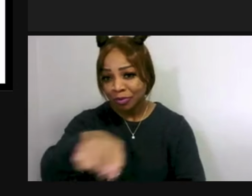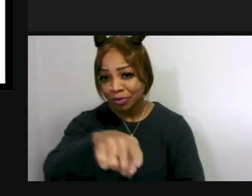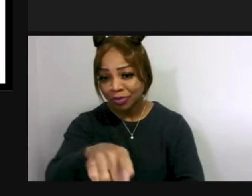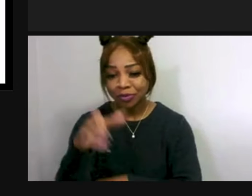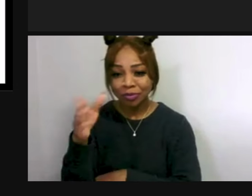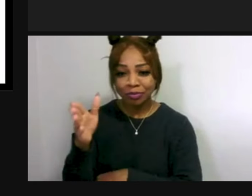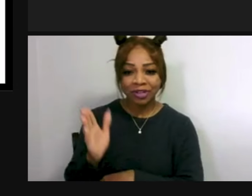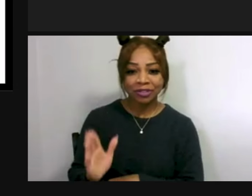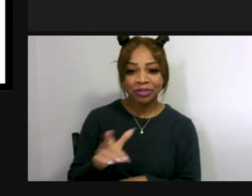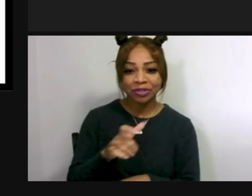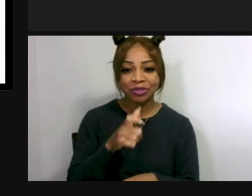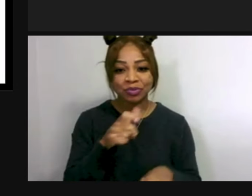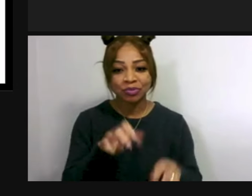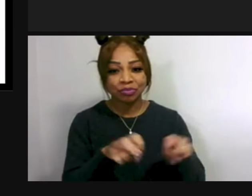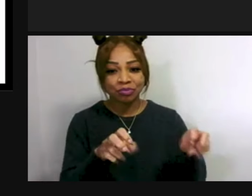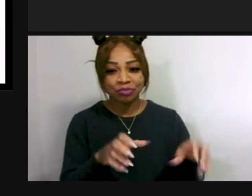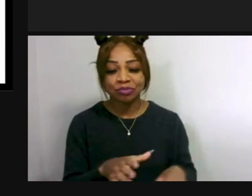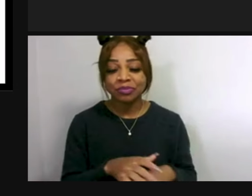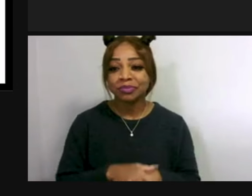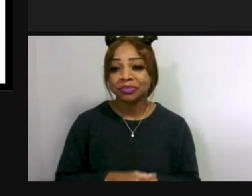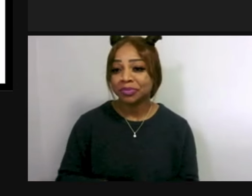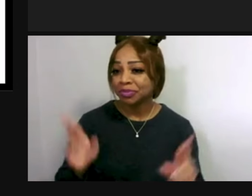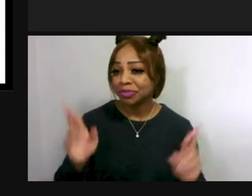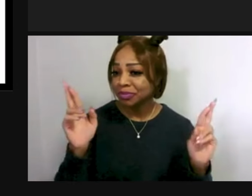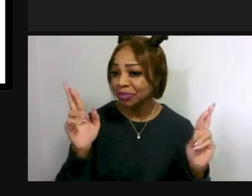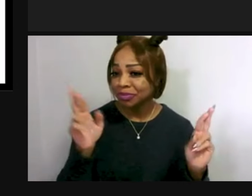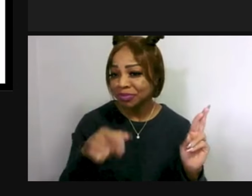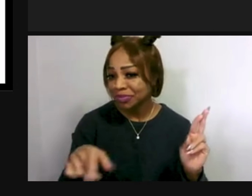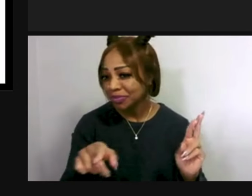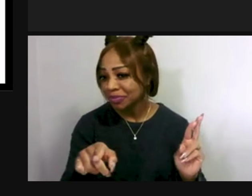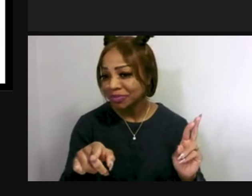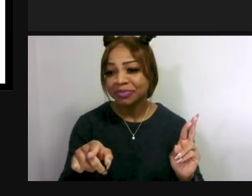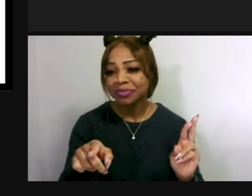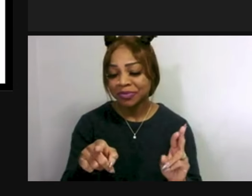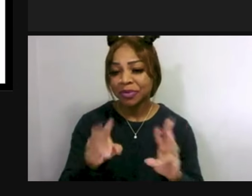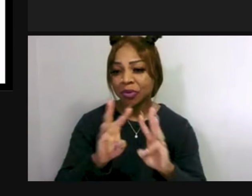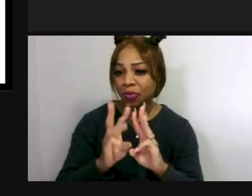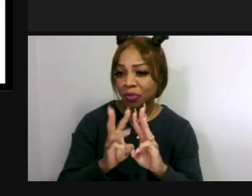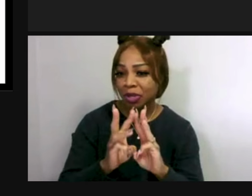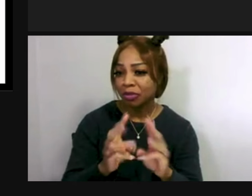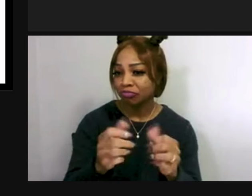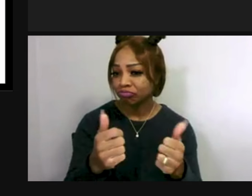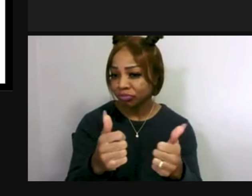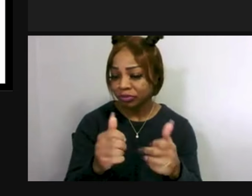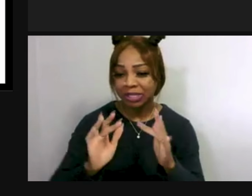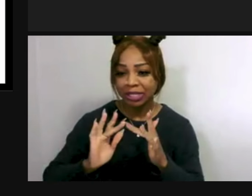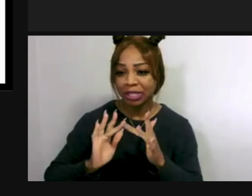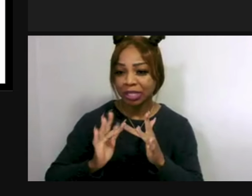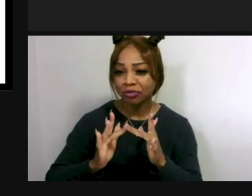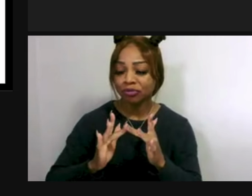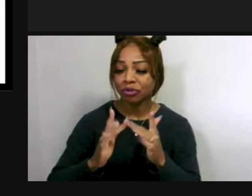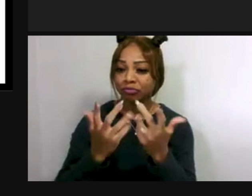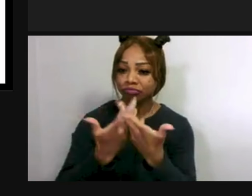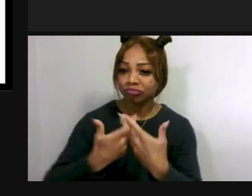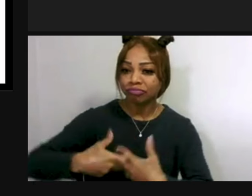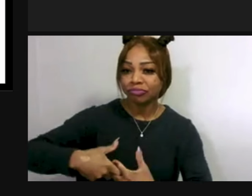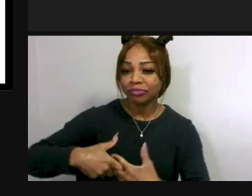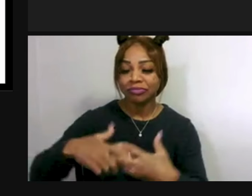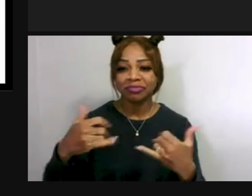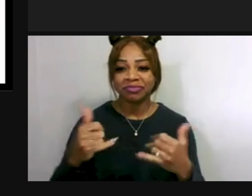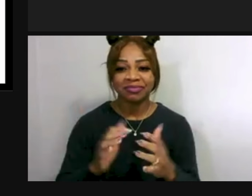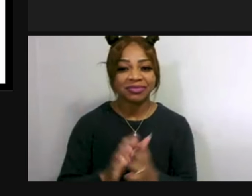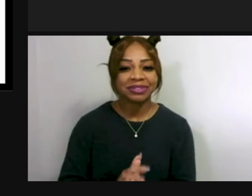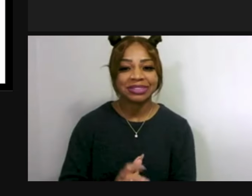détendu et confortable pour tous, les présentateurs et les membres de l'audience. J'espère que vous n'avez pas de problème avec l